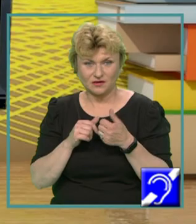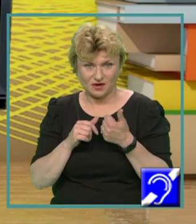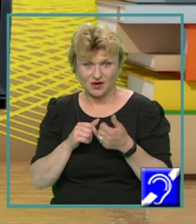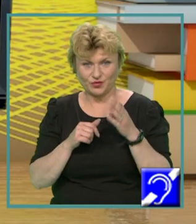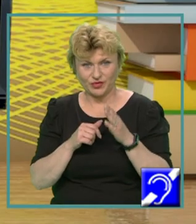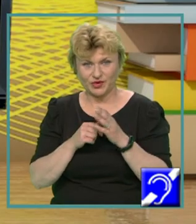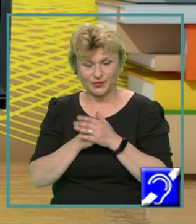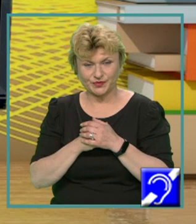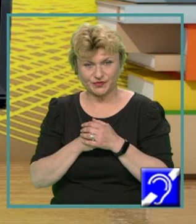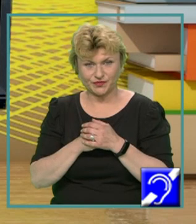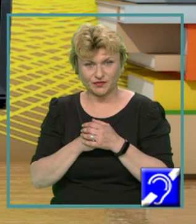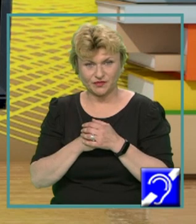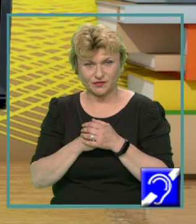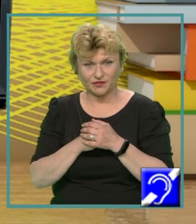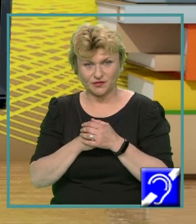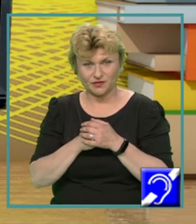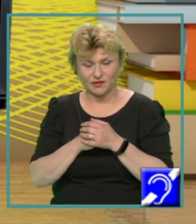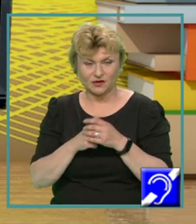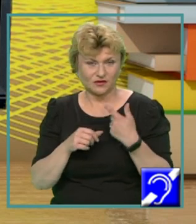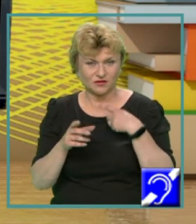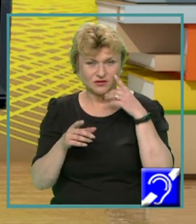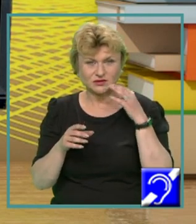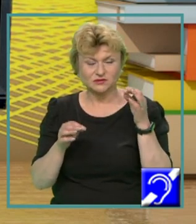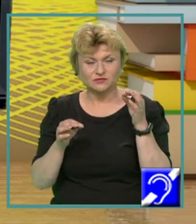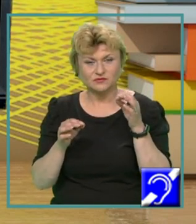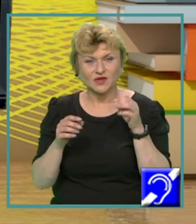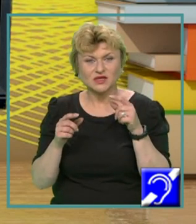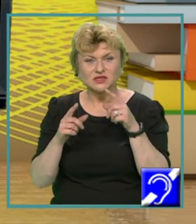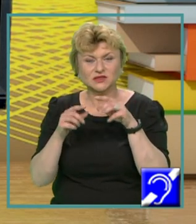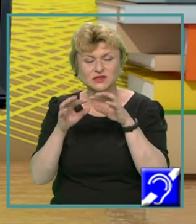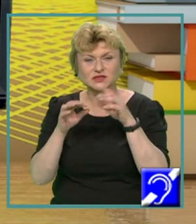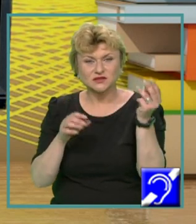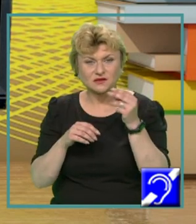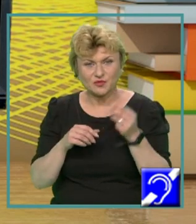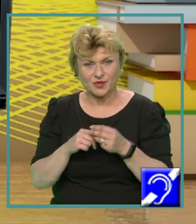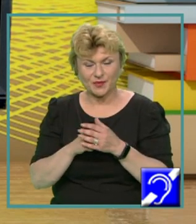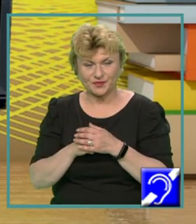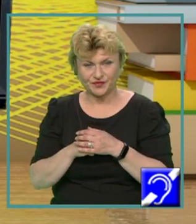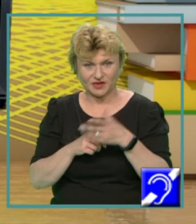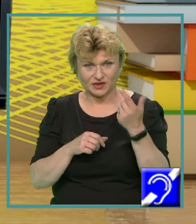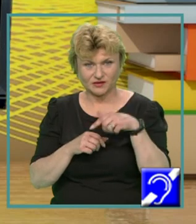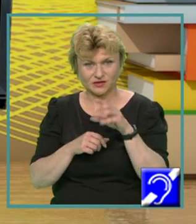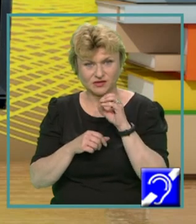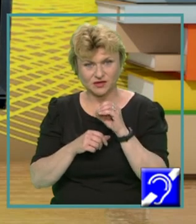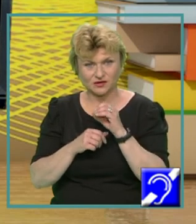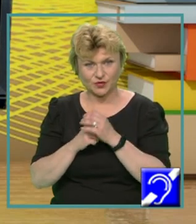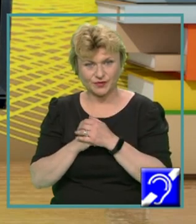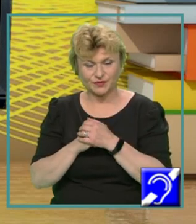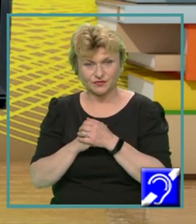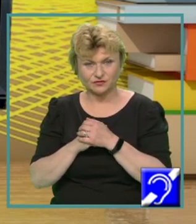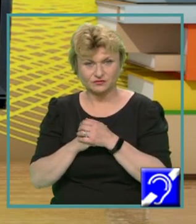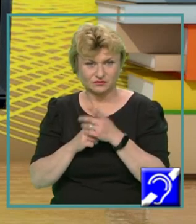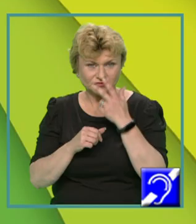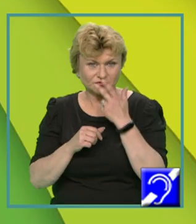Cum se face transfuzia de sânge? Iată schema compatibilității grupelor de sânge. Vedeți că 0, da, donează la toate grupele, așa cum